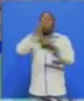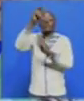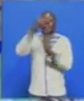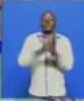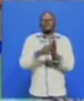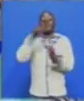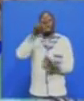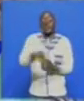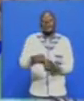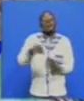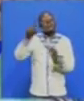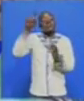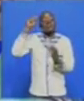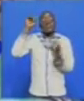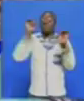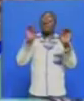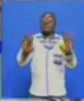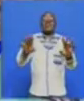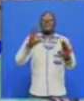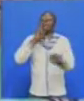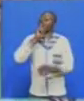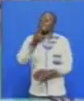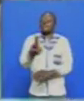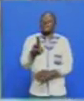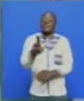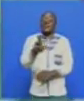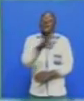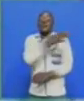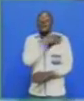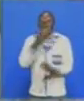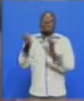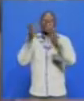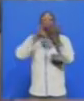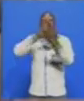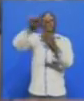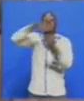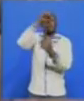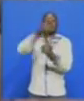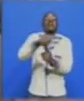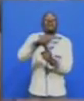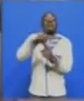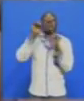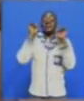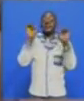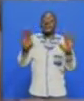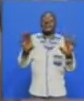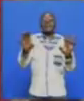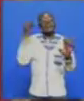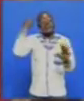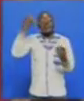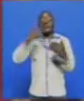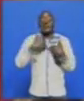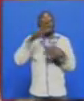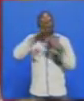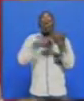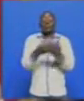les catastrophes sont une réalité. Et face à ces situations de catastrophe, il est tout à fait